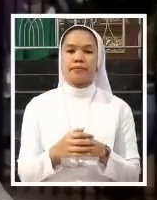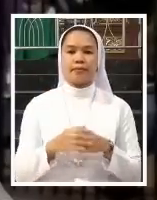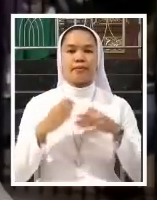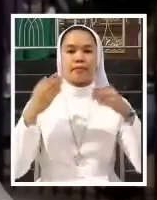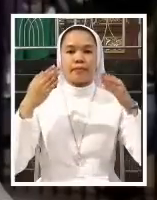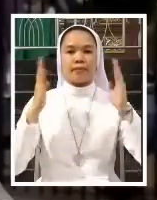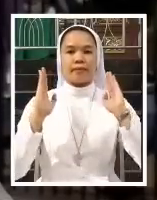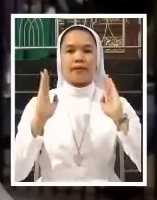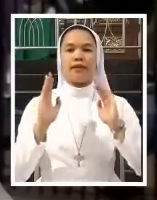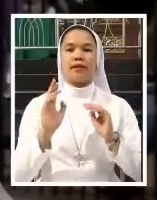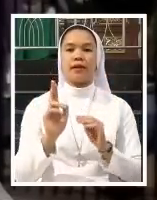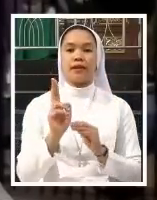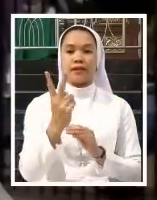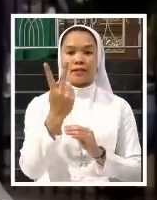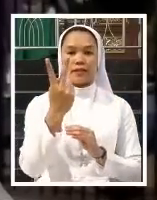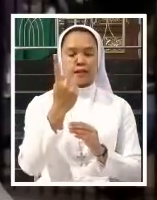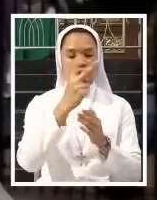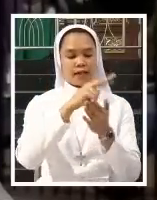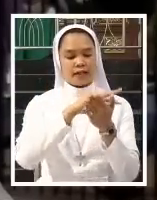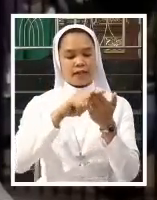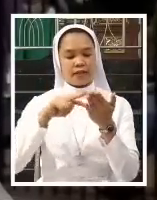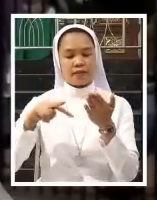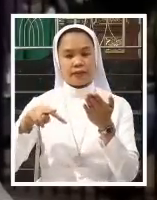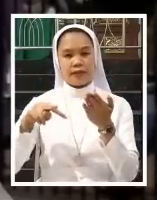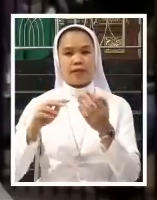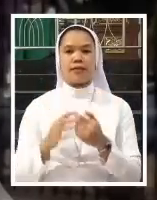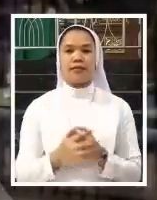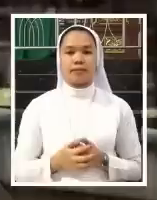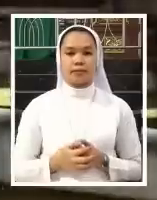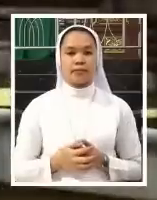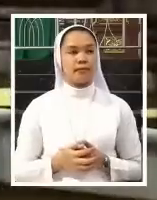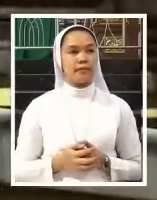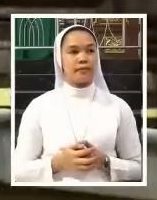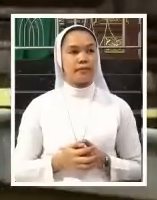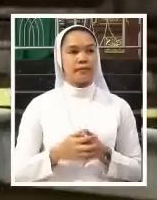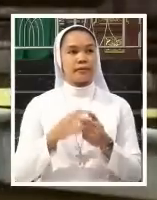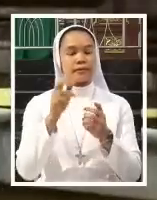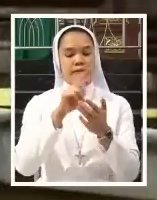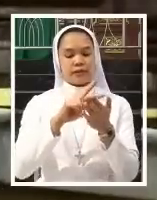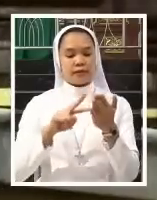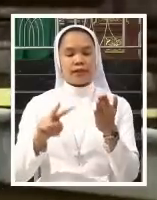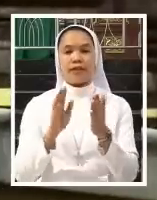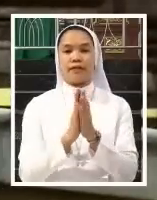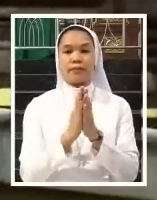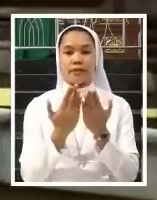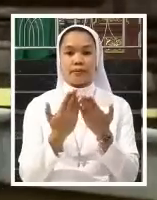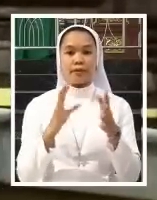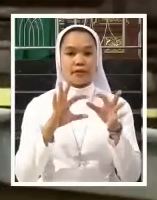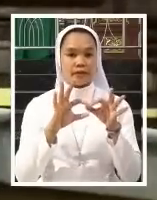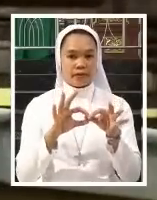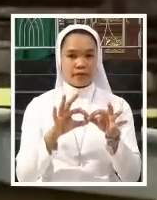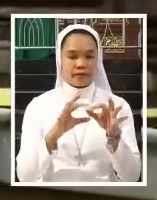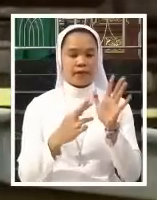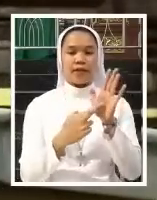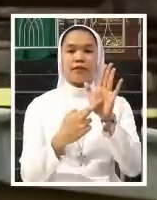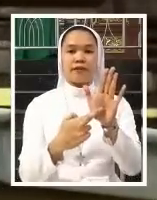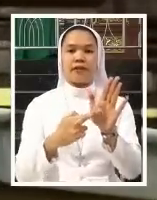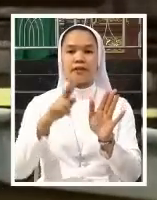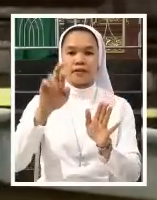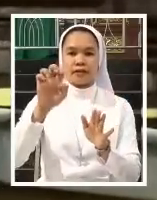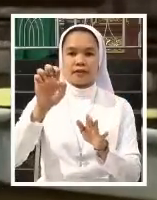Hinanyugon po niya to an ikaduwang babasahon. Pagbasa sa libro nin kapahayagan.